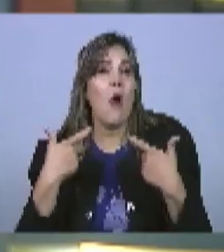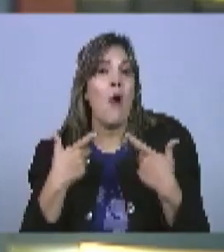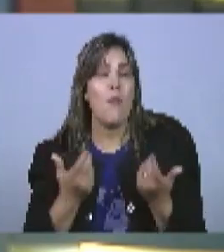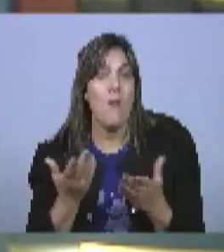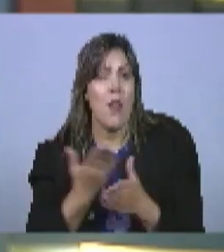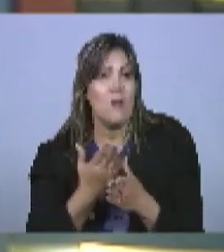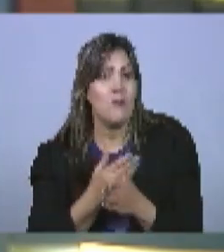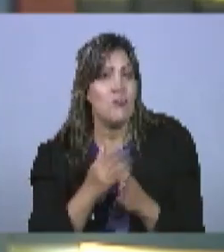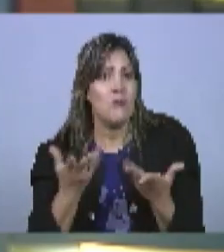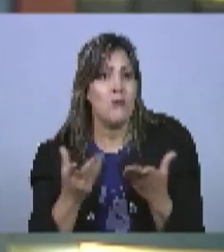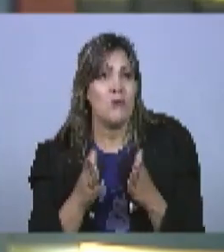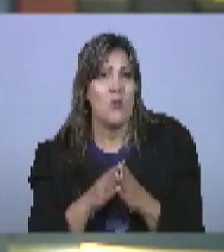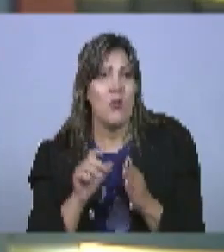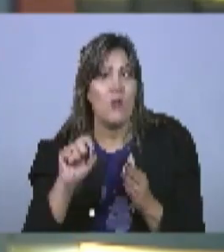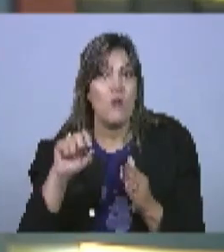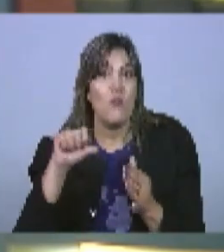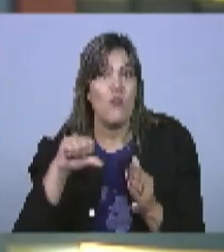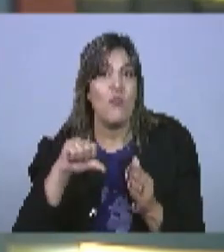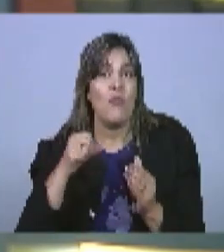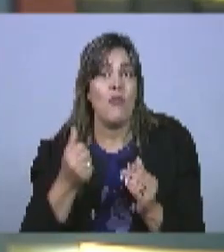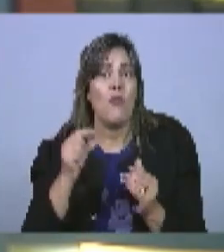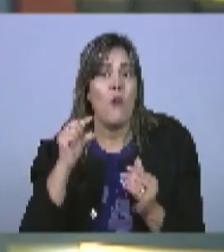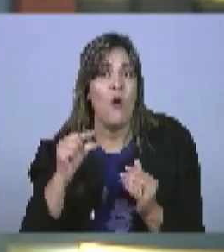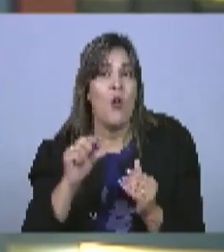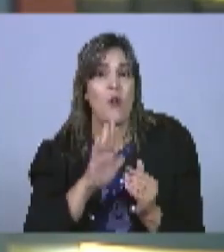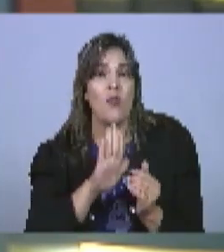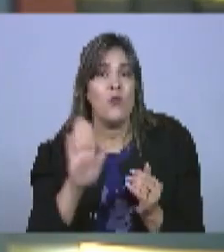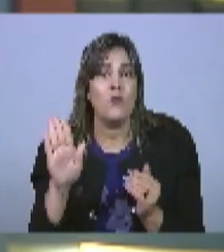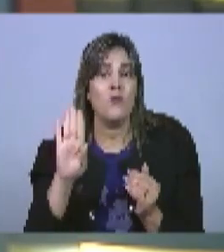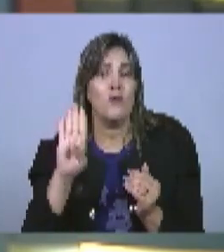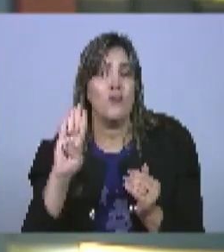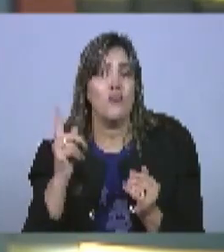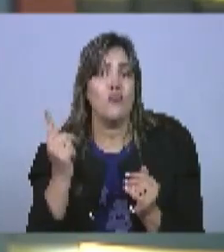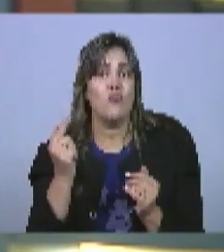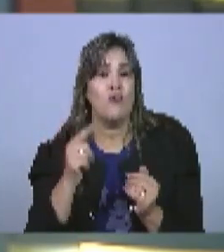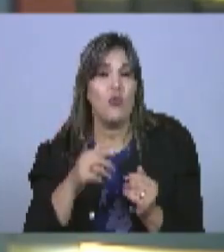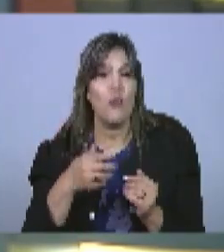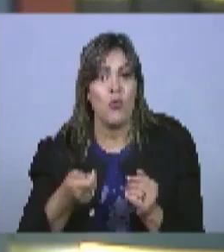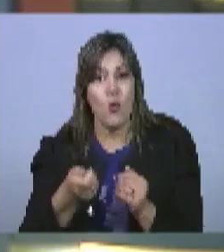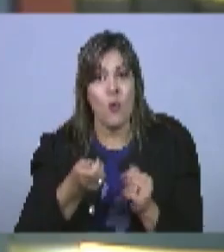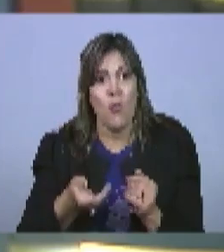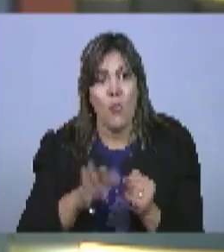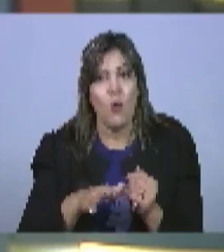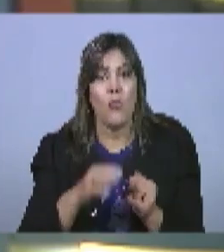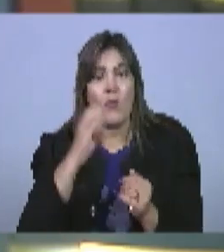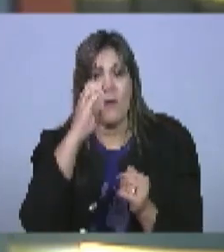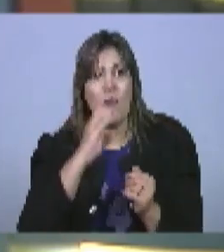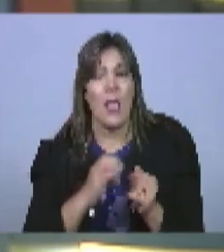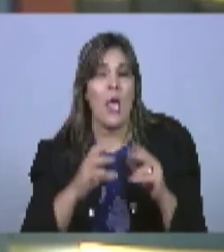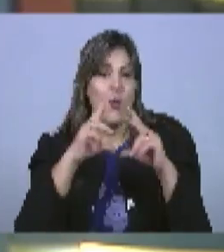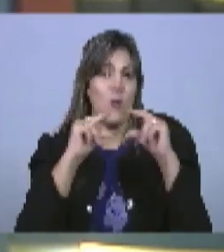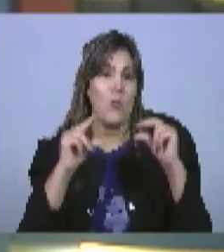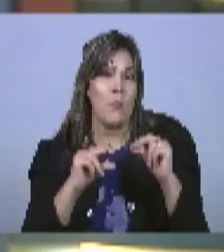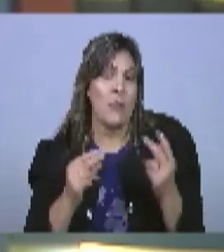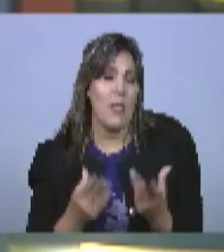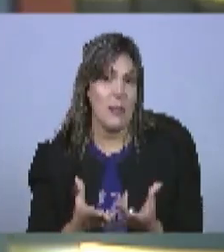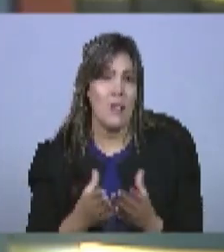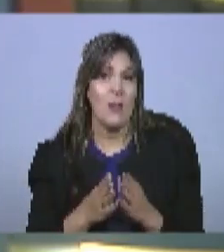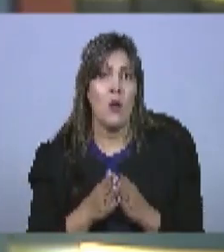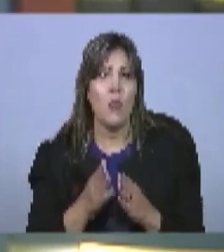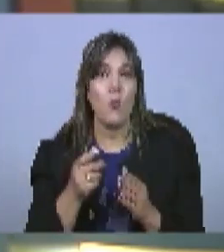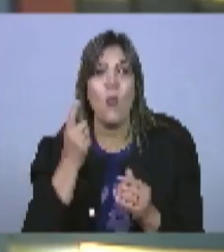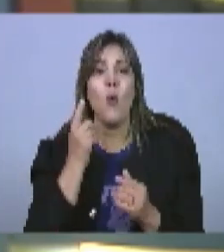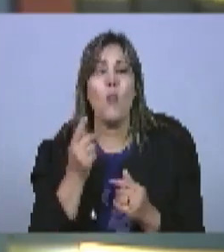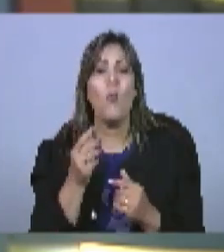بخصوص فؤاد شكر الذي يعني قتل في الضاحيه الجنوبيه وهو احد